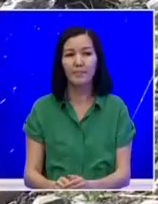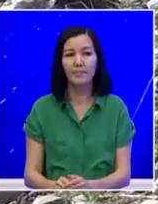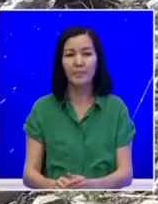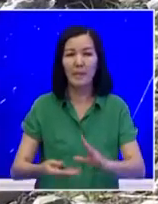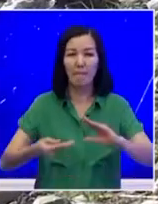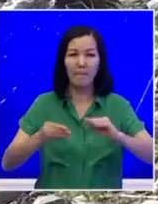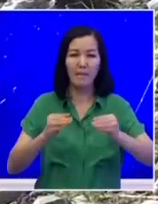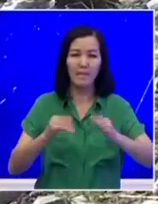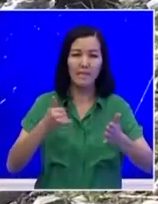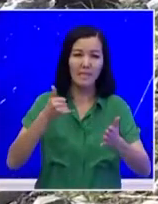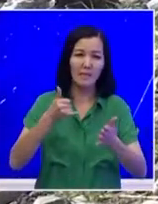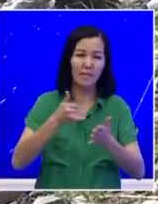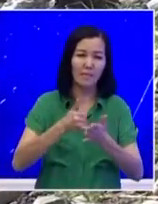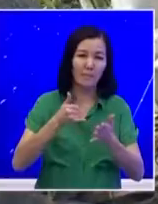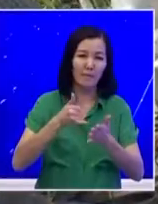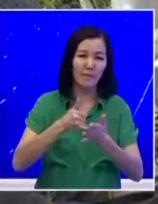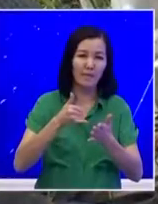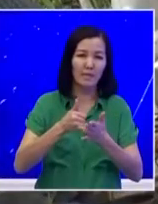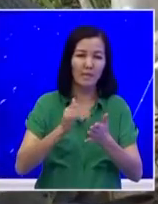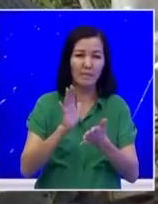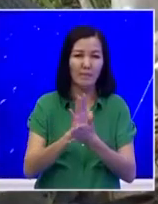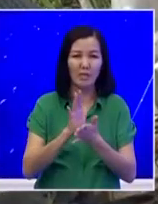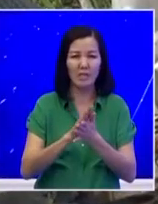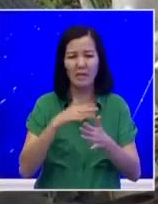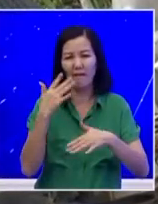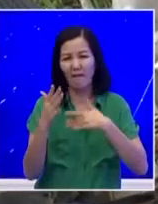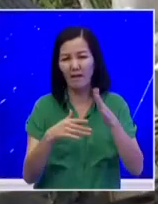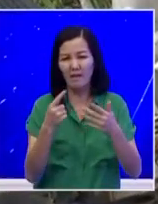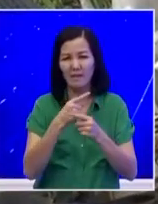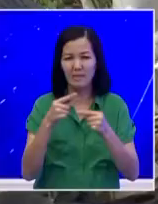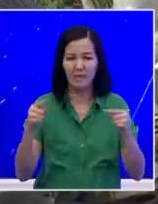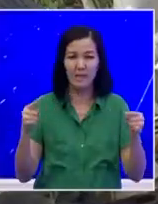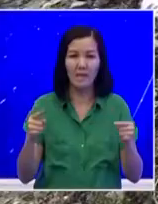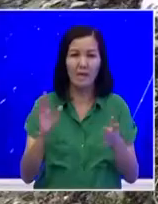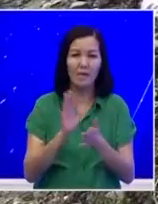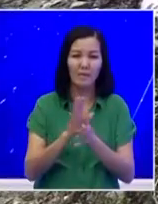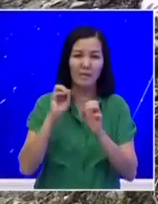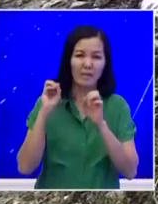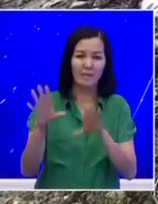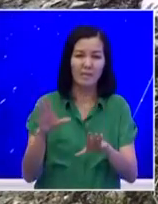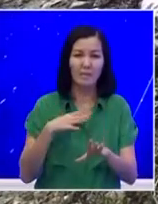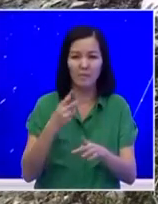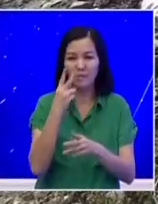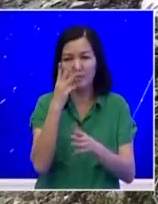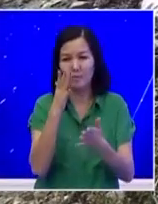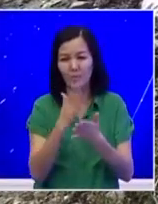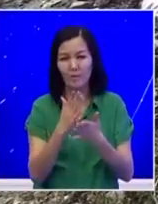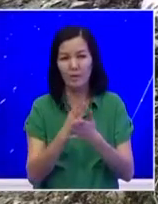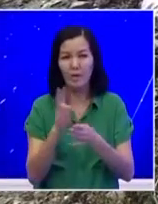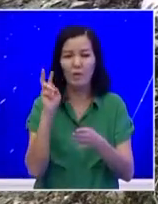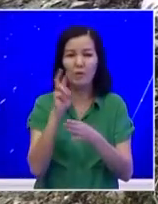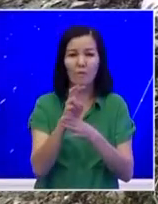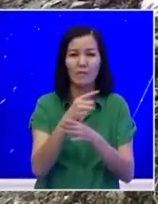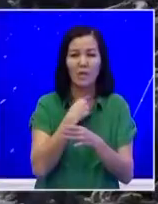Пластик, битое стекло, банки из-под пива, использованные пакеты, мешки и строительный мусор. Такая удручающая картина открывается взору каждого, кто въезжает в